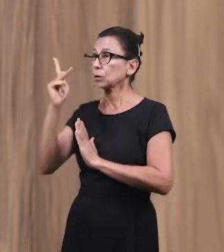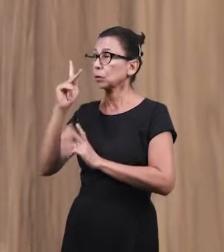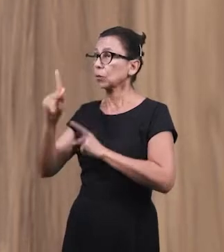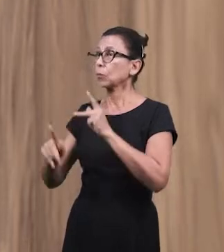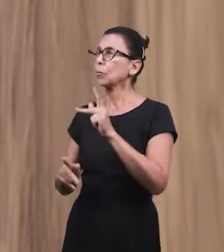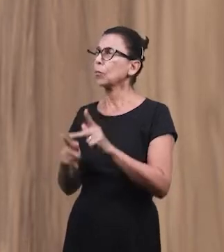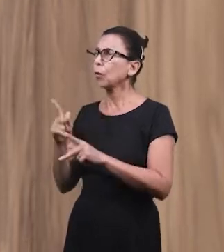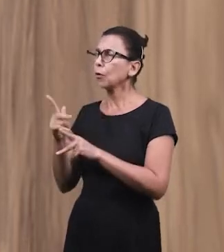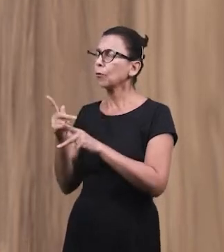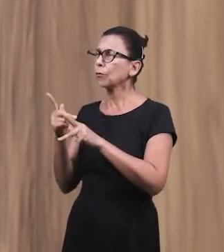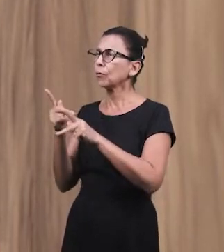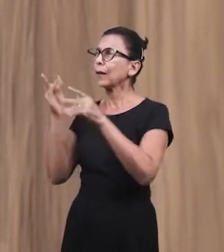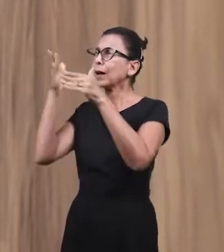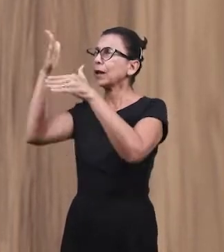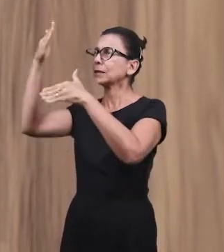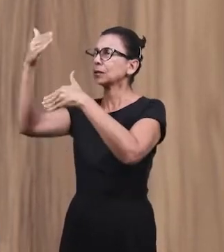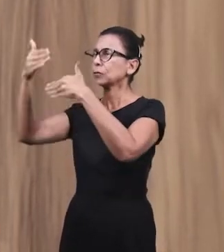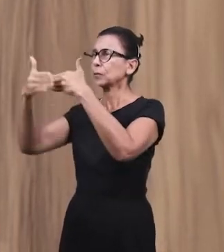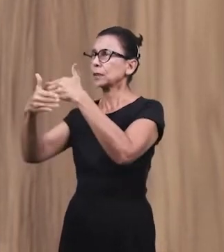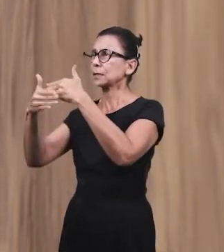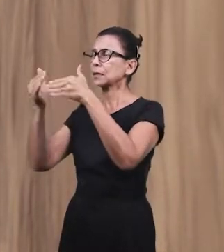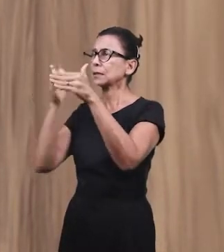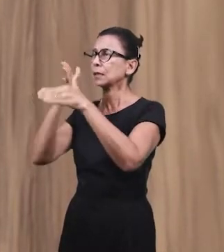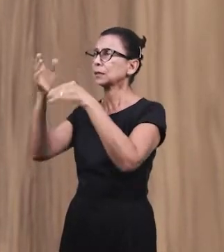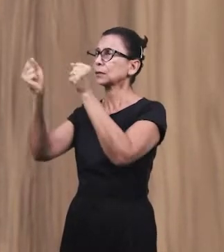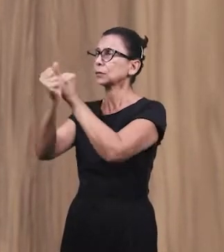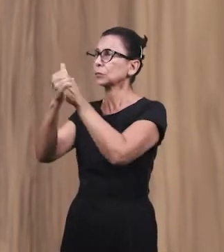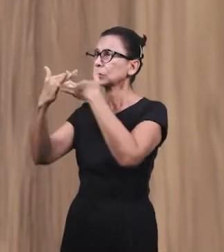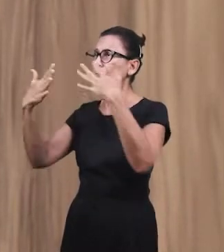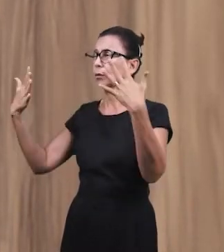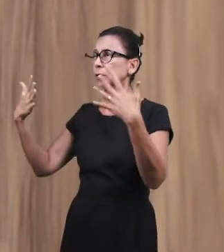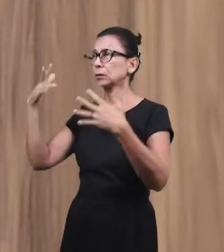puissent arriver dans le trône de gloire